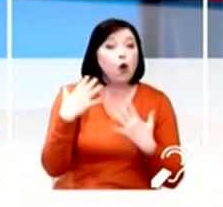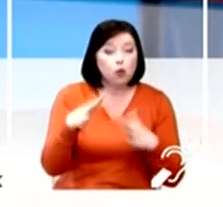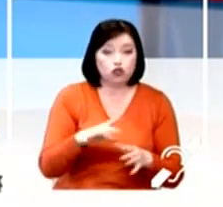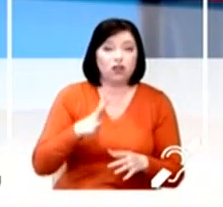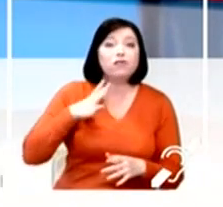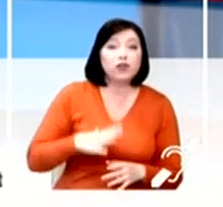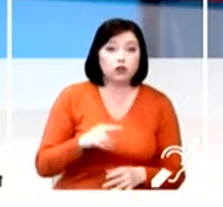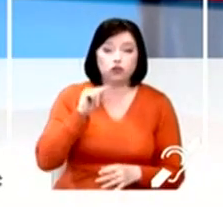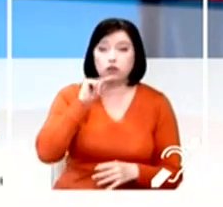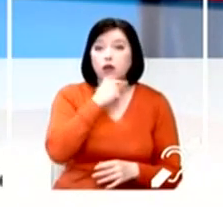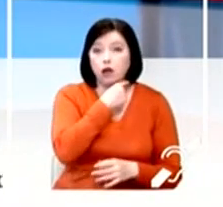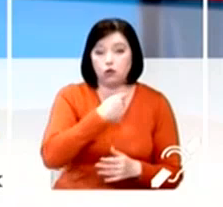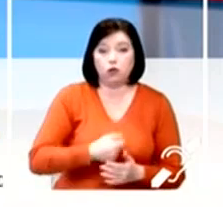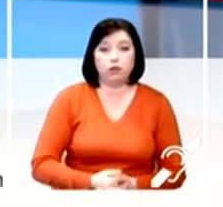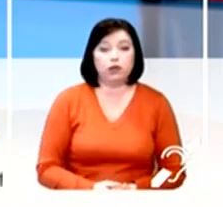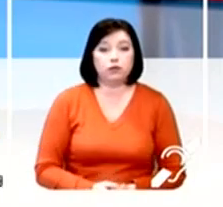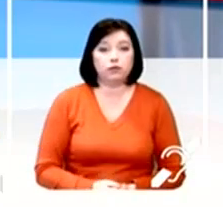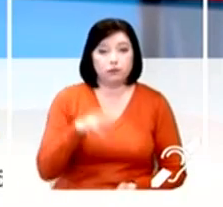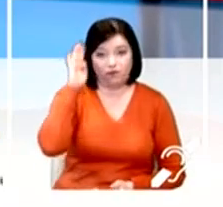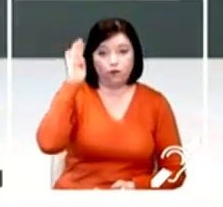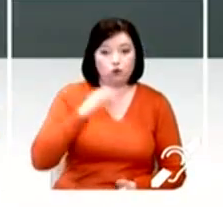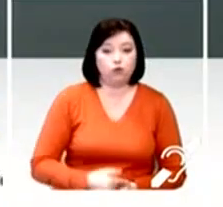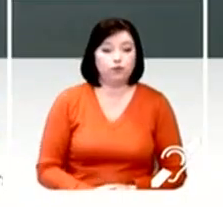din cauza restricțiilor la consumul de apă.